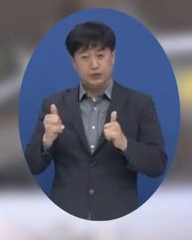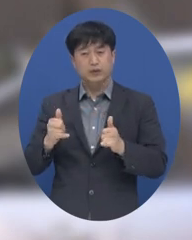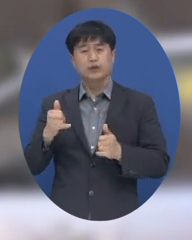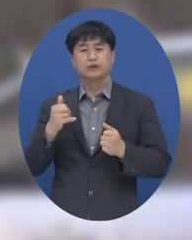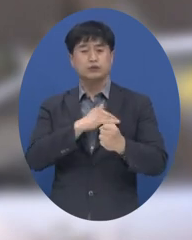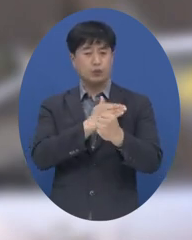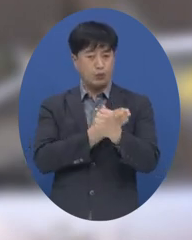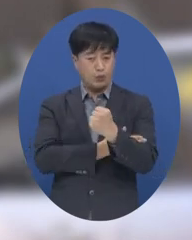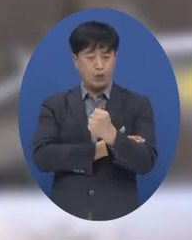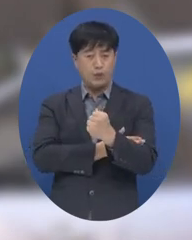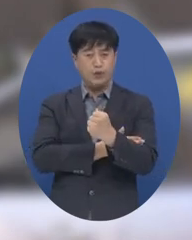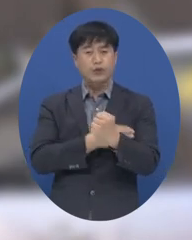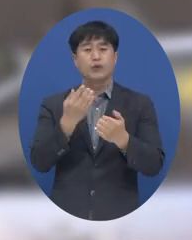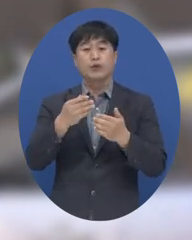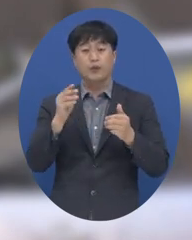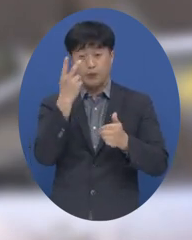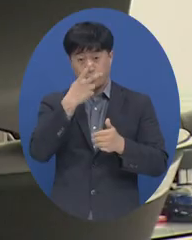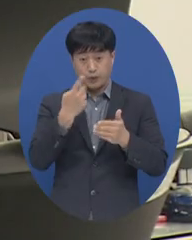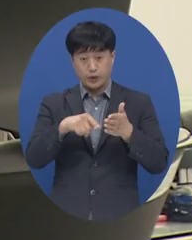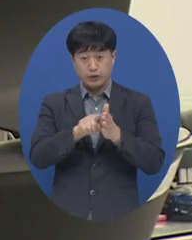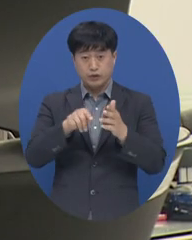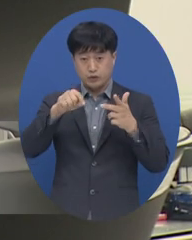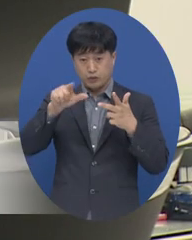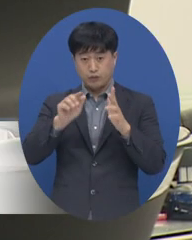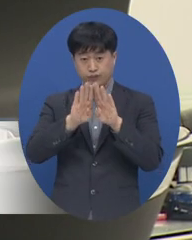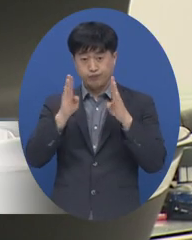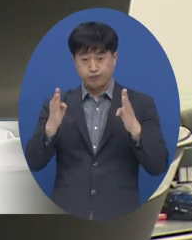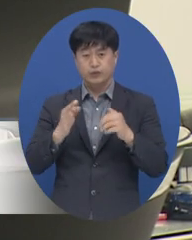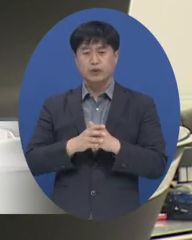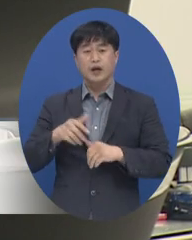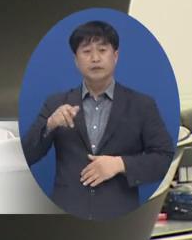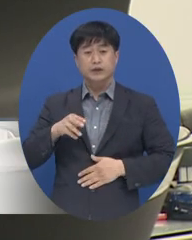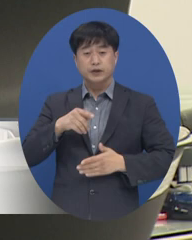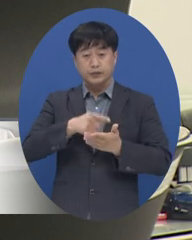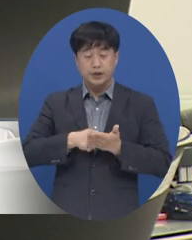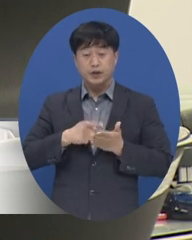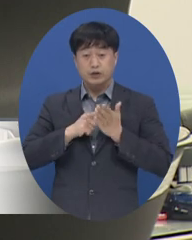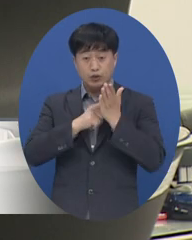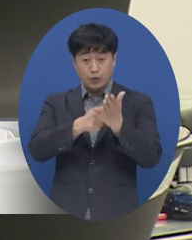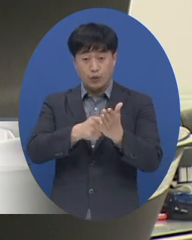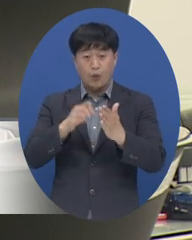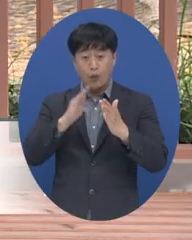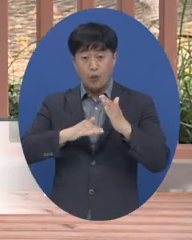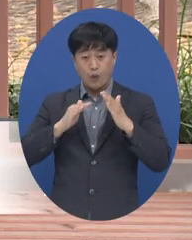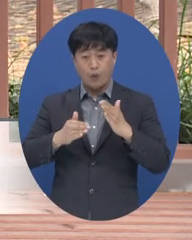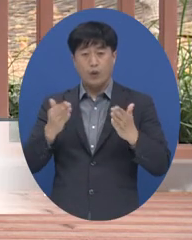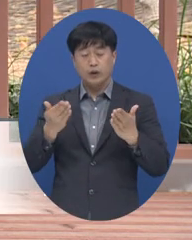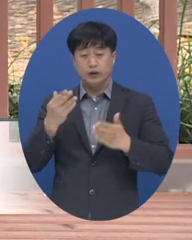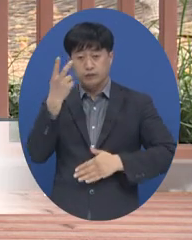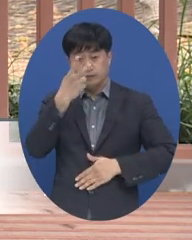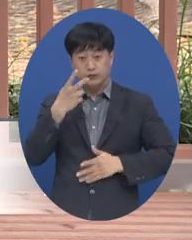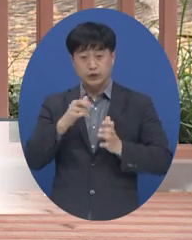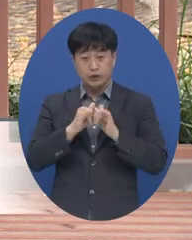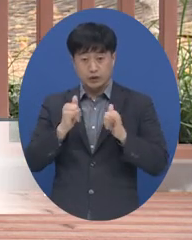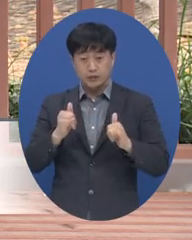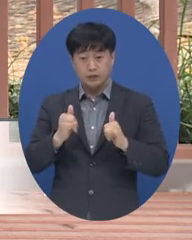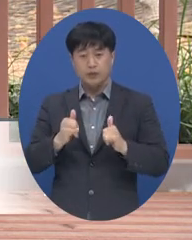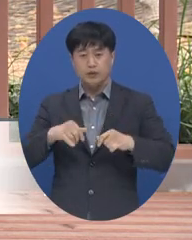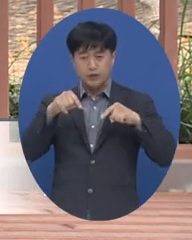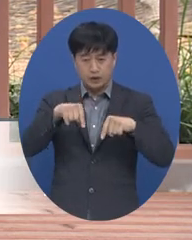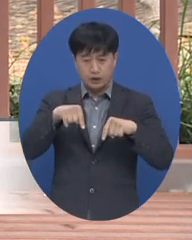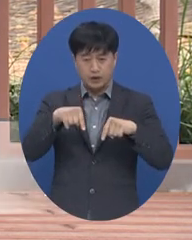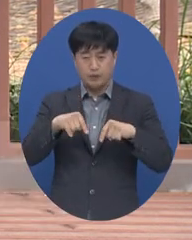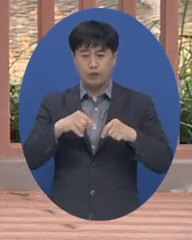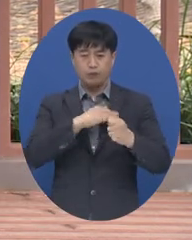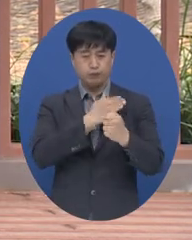올해 7월 문을 열었습니다 갑질 피해를 신고하면 공인노무사 를 배정해 심층 상담과 권리구제를